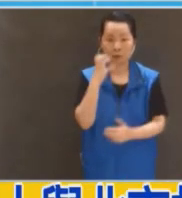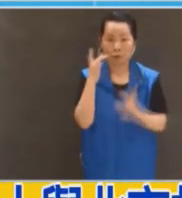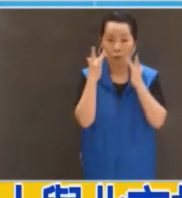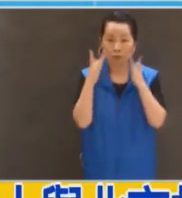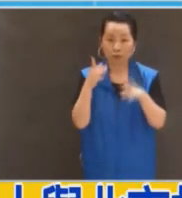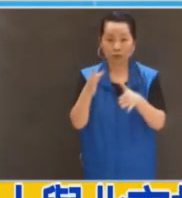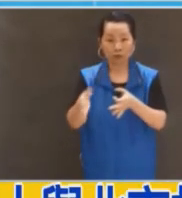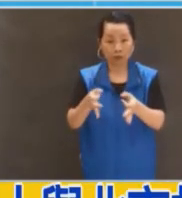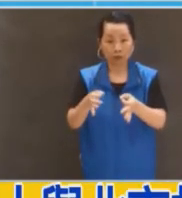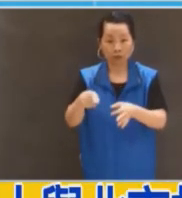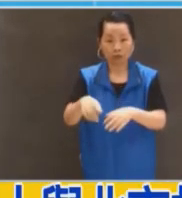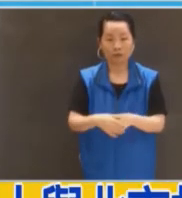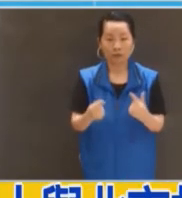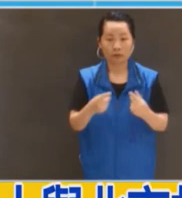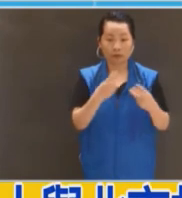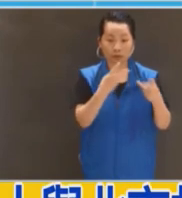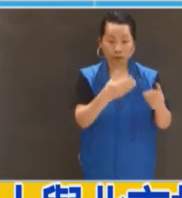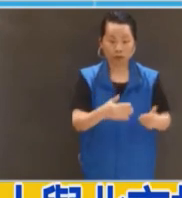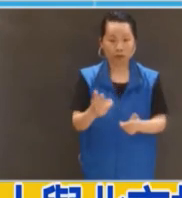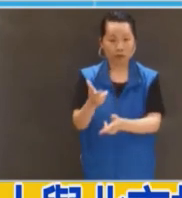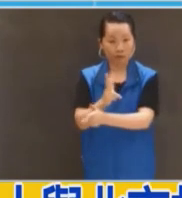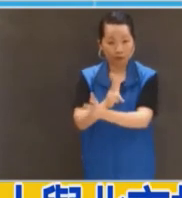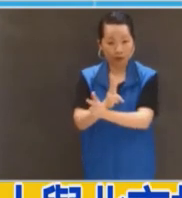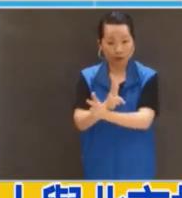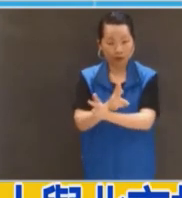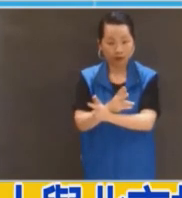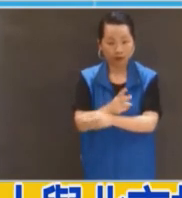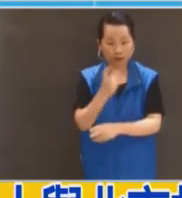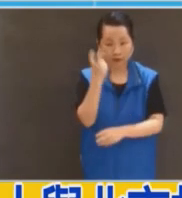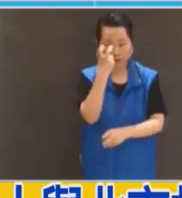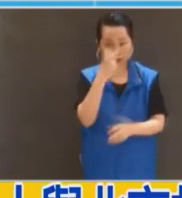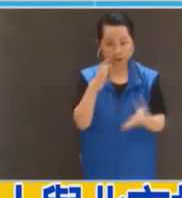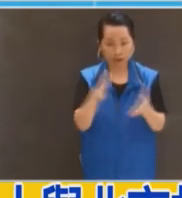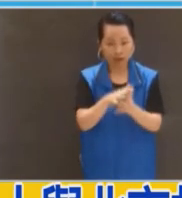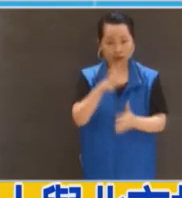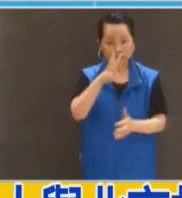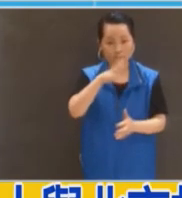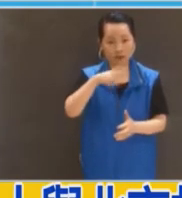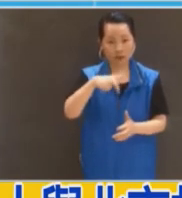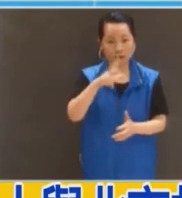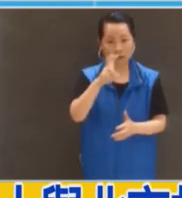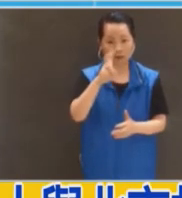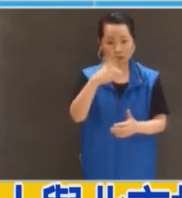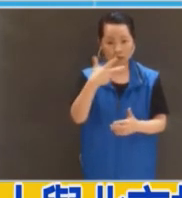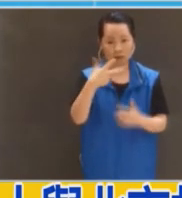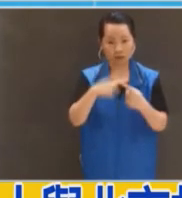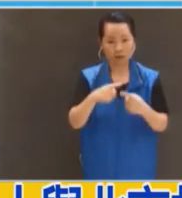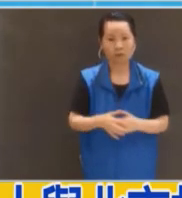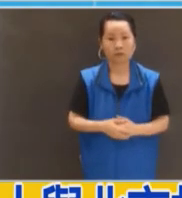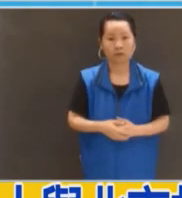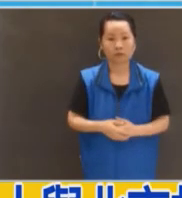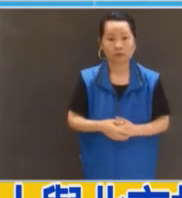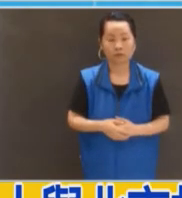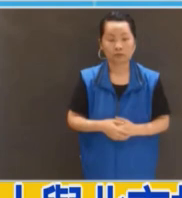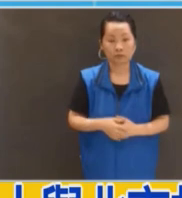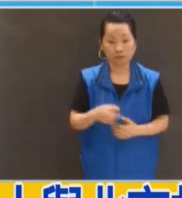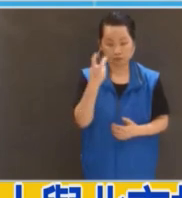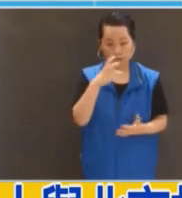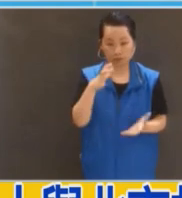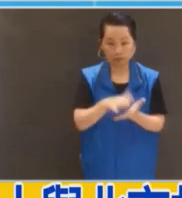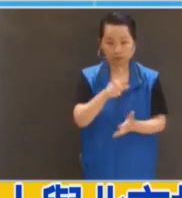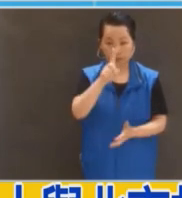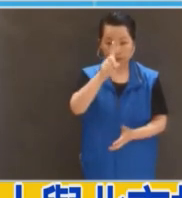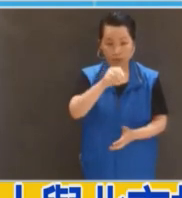司，包括三重、包括板桥，筛了3627人。那我们的总筛检量达到